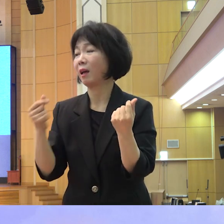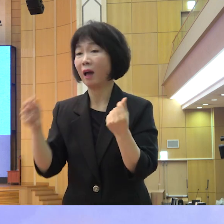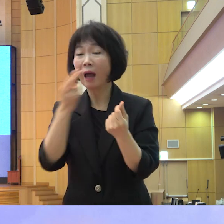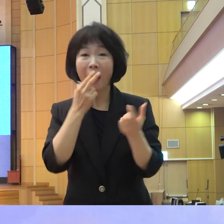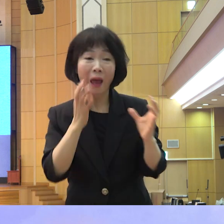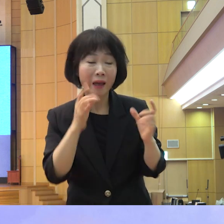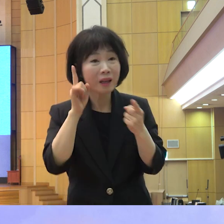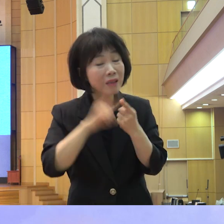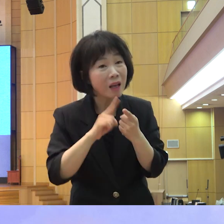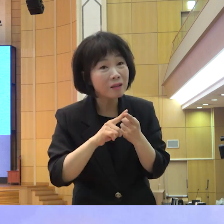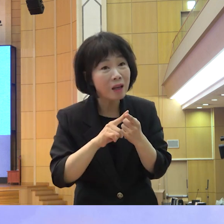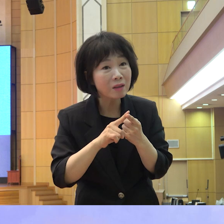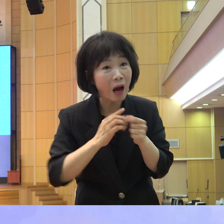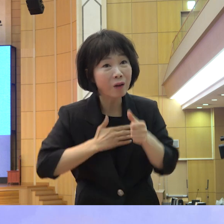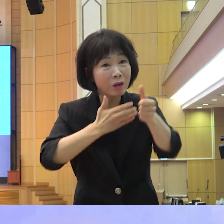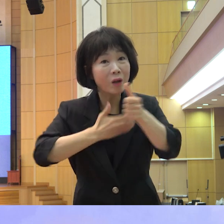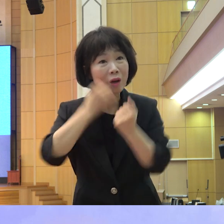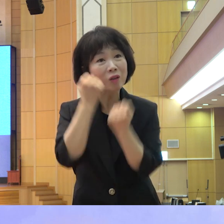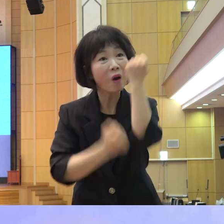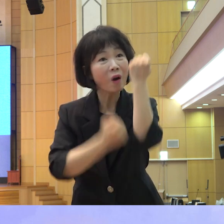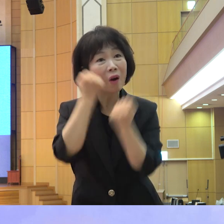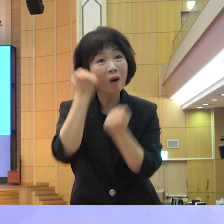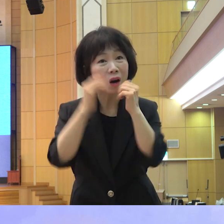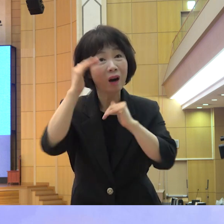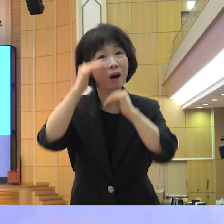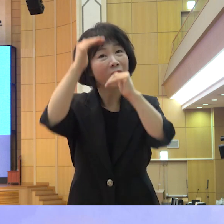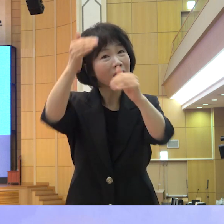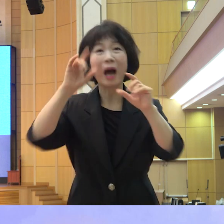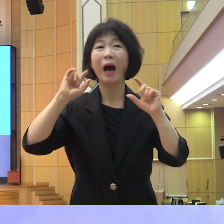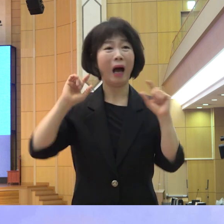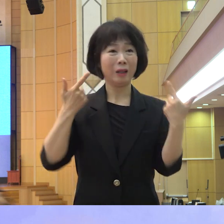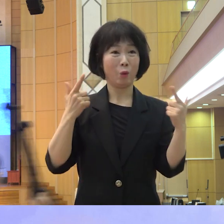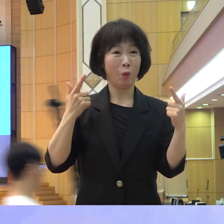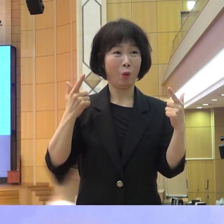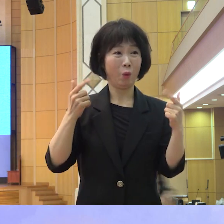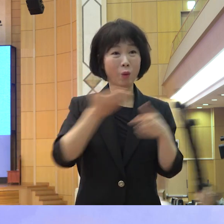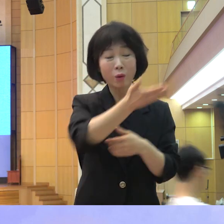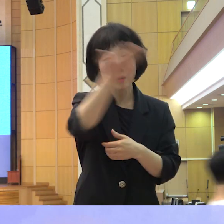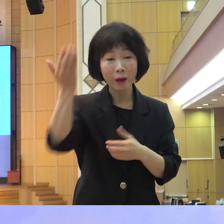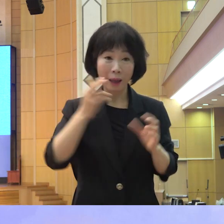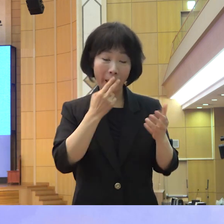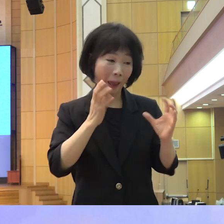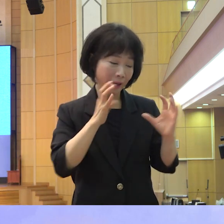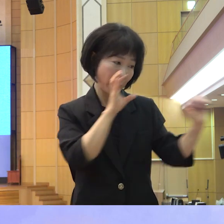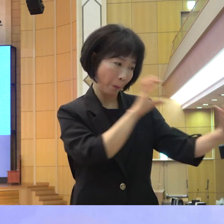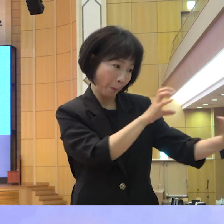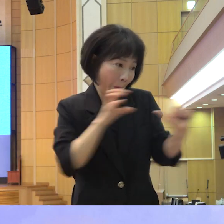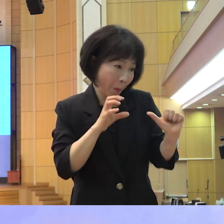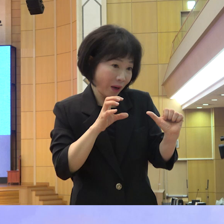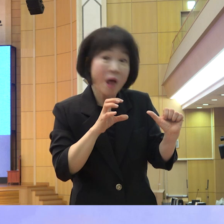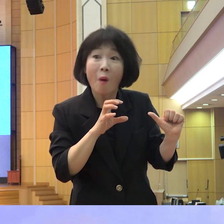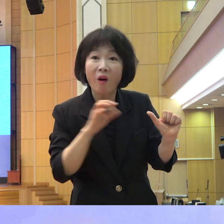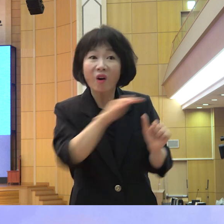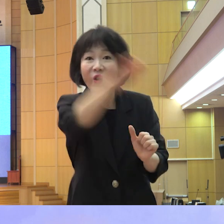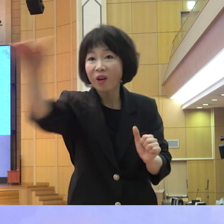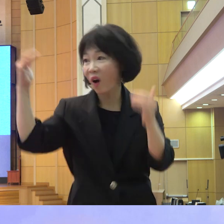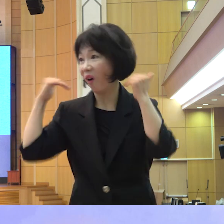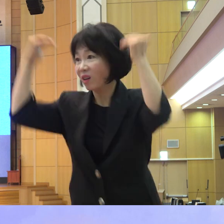어린이들에 대해서 설교하고 말씀하신 게 아니라 어린아이를 빗대어서